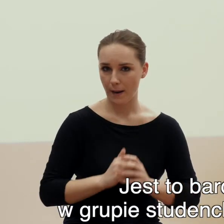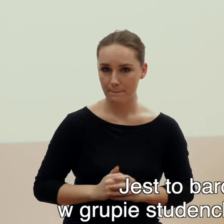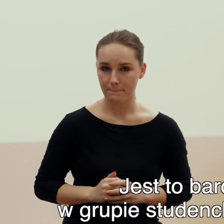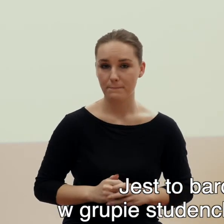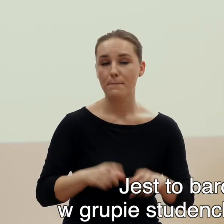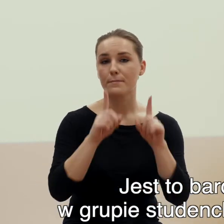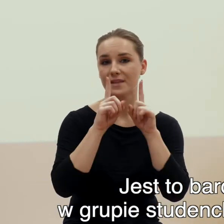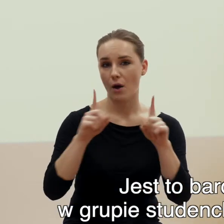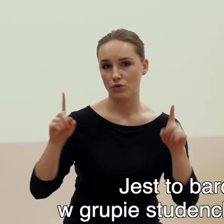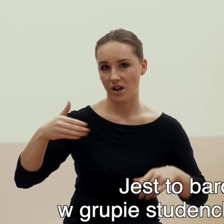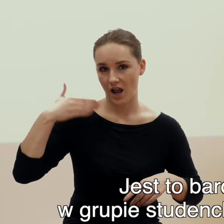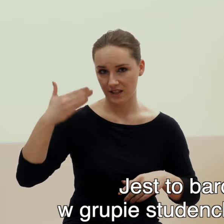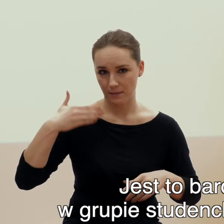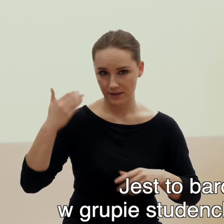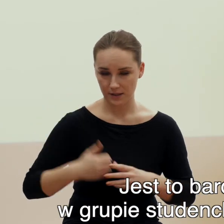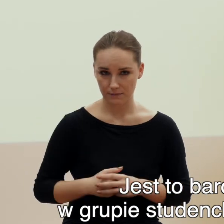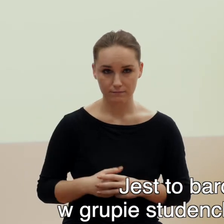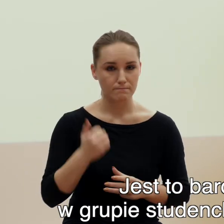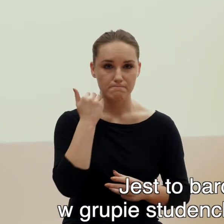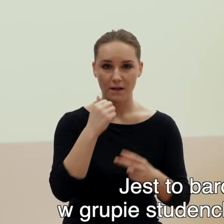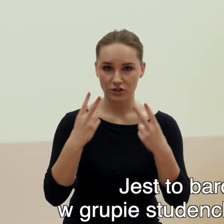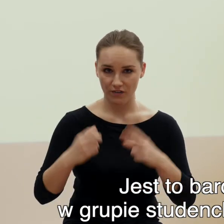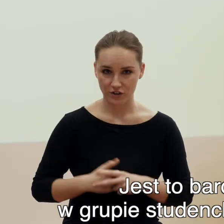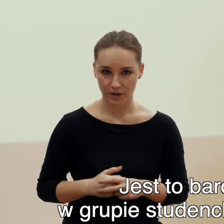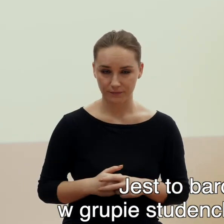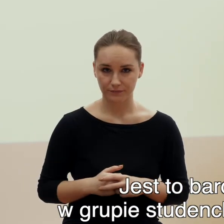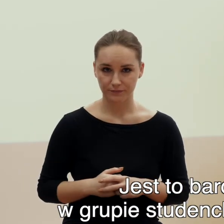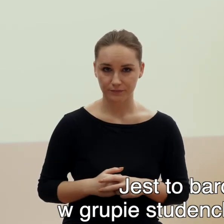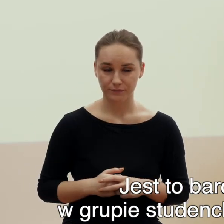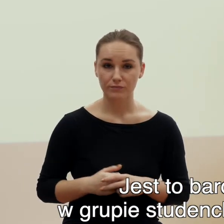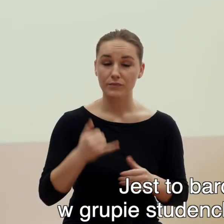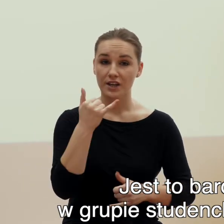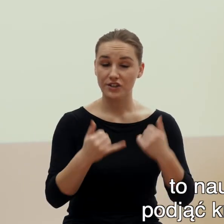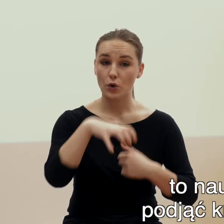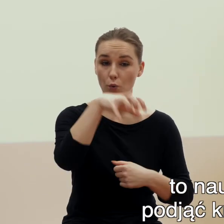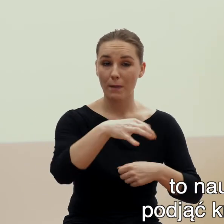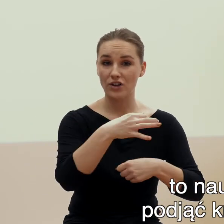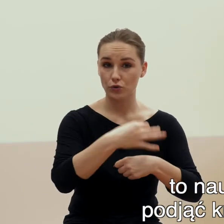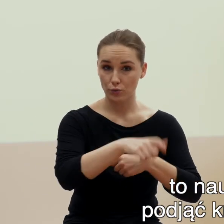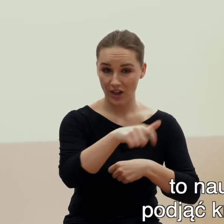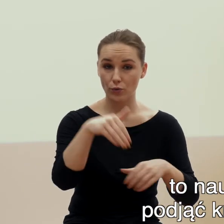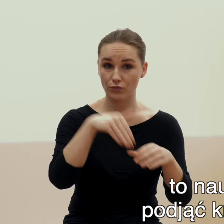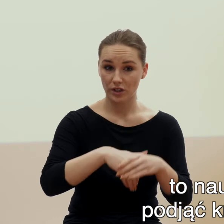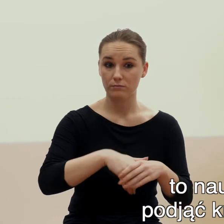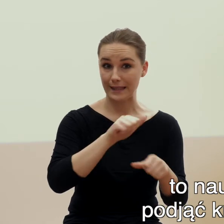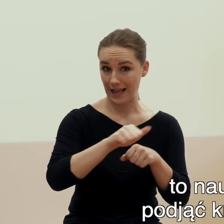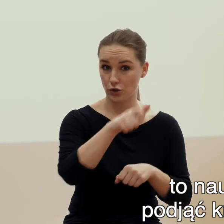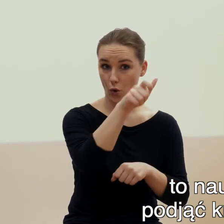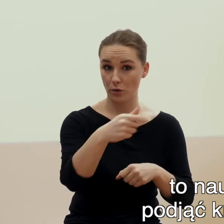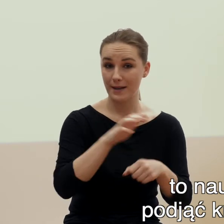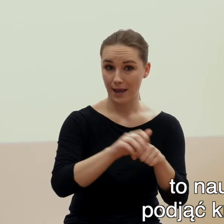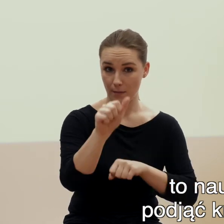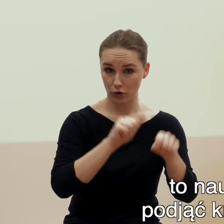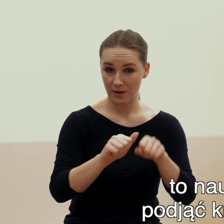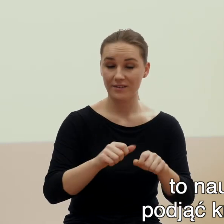istotne, aby pamiętać o tym, że jeśli w grupie studenckiej znajduje się osoba z niepełnosprawnością, to nauczyciel powinien podjąć działania,